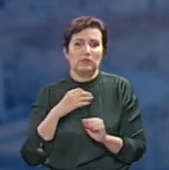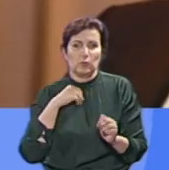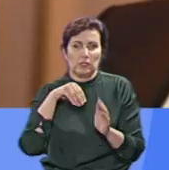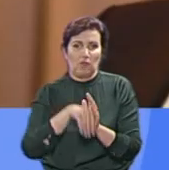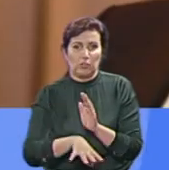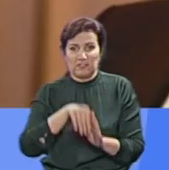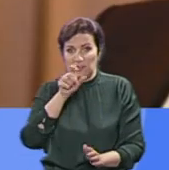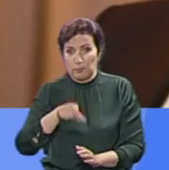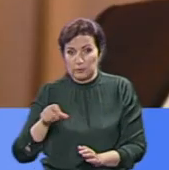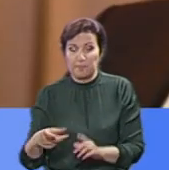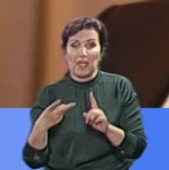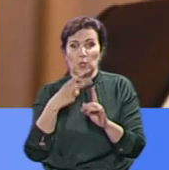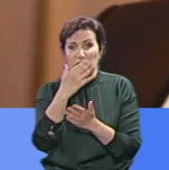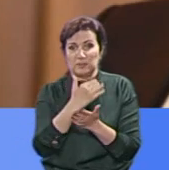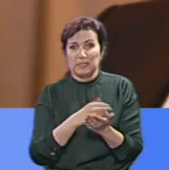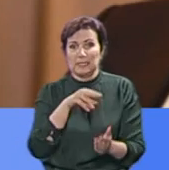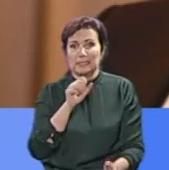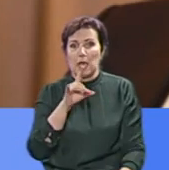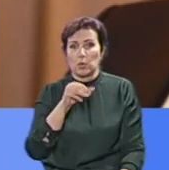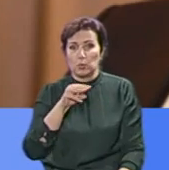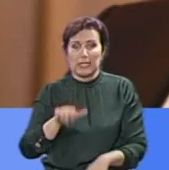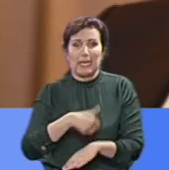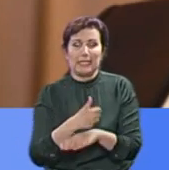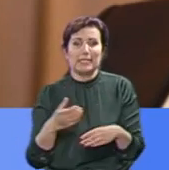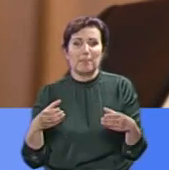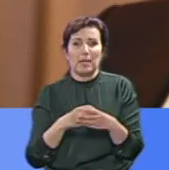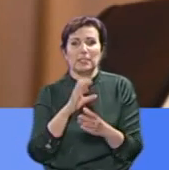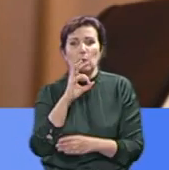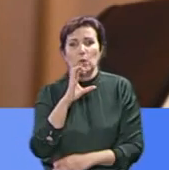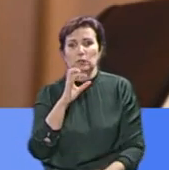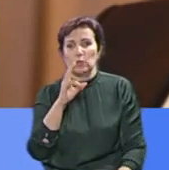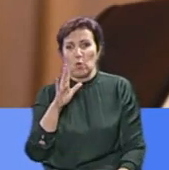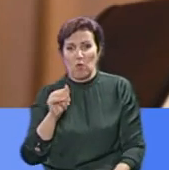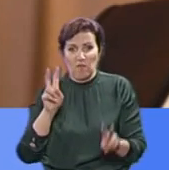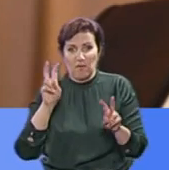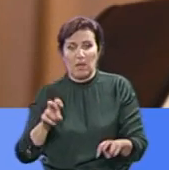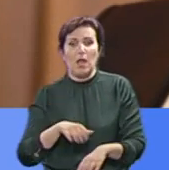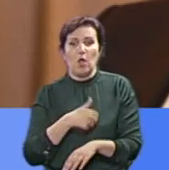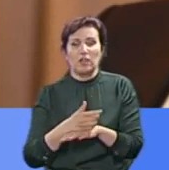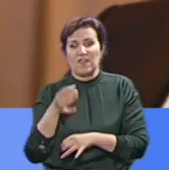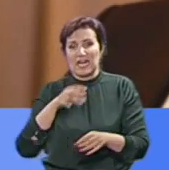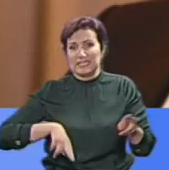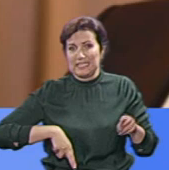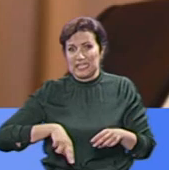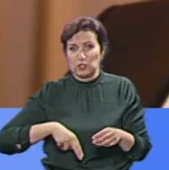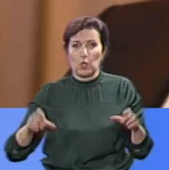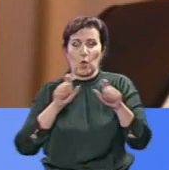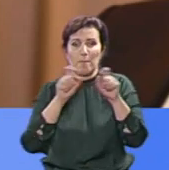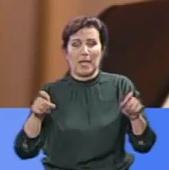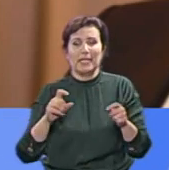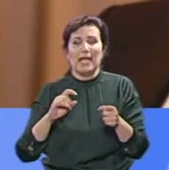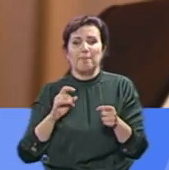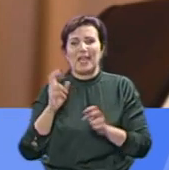виборців. Другий у списку – Сергій Тарута, лідер партії «Основа», голова ради директорів компанії «Індустріальний союз Донбасу»